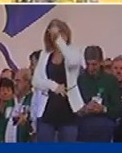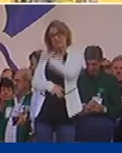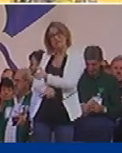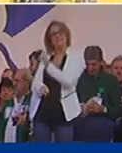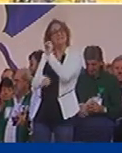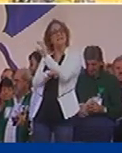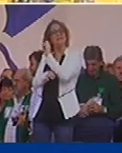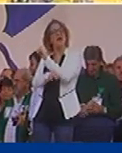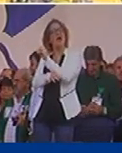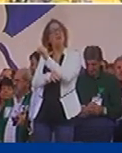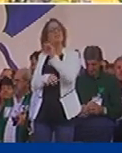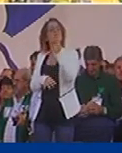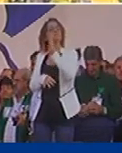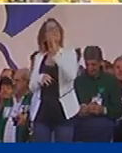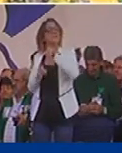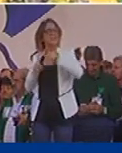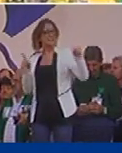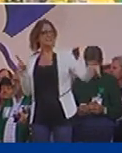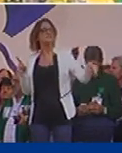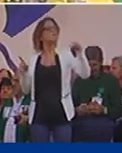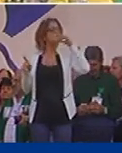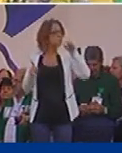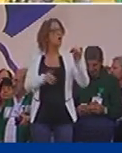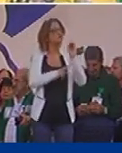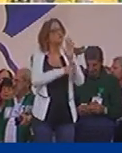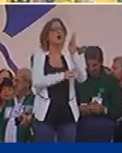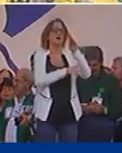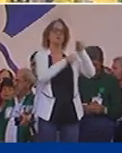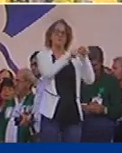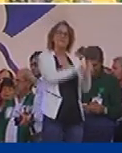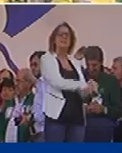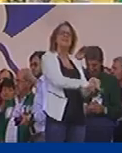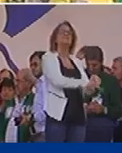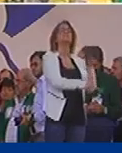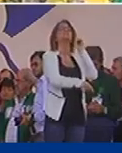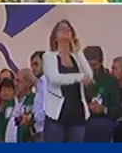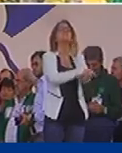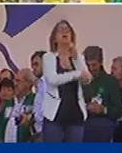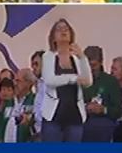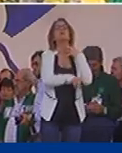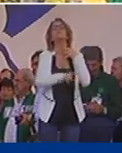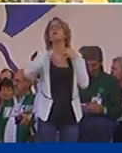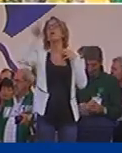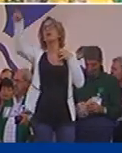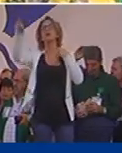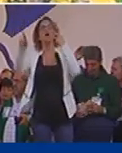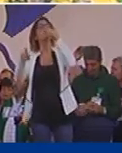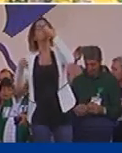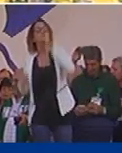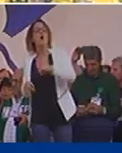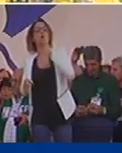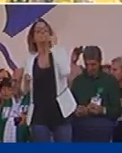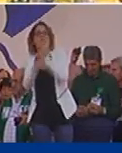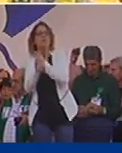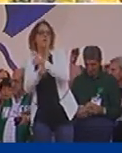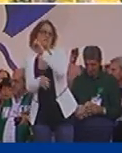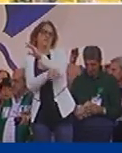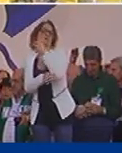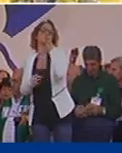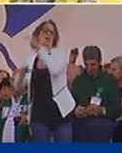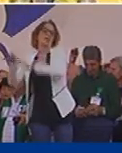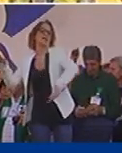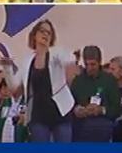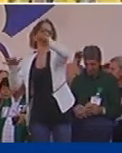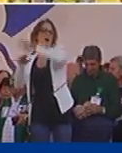Brindisi è giusto che possa insegnare a Brindisi e un insegnante di Bergamo deve poter insegnare a Bergamo,